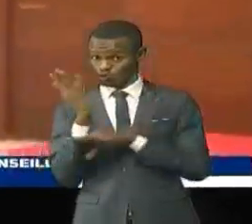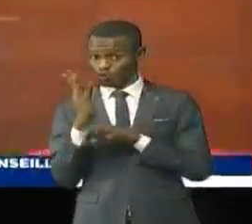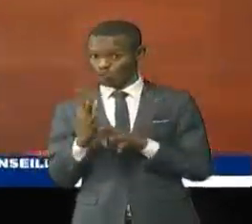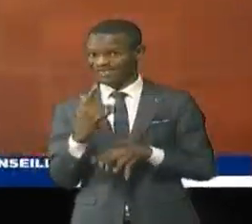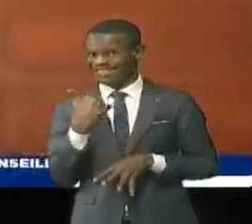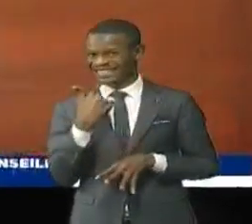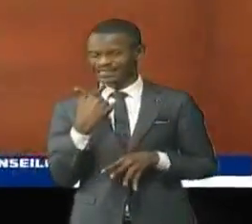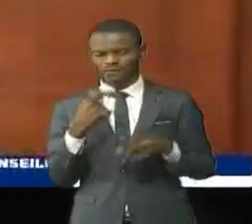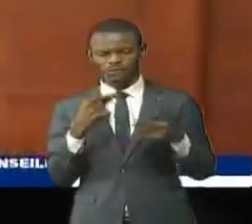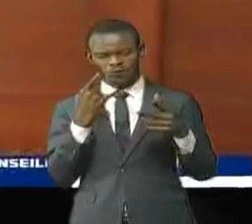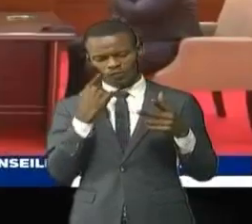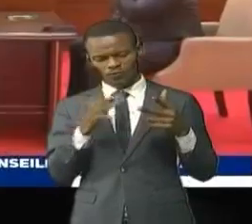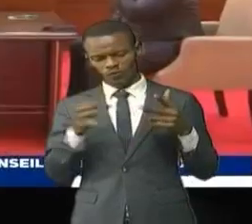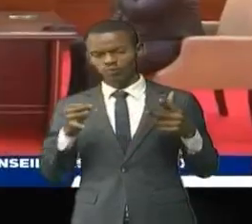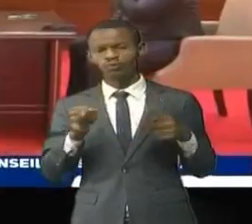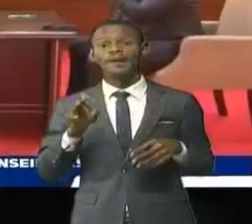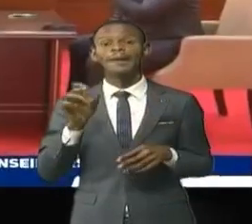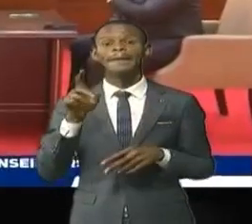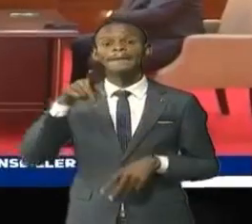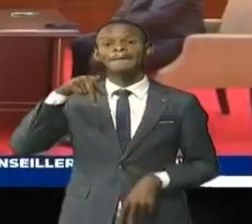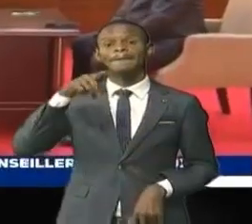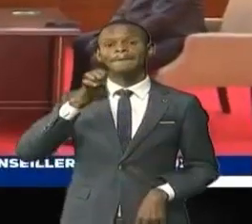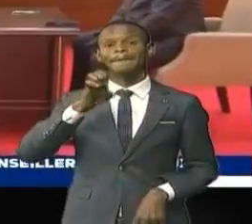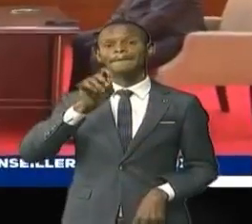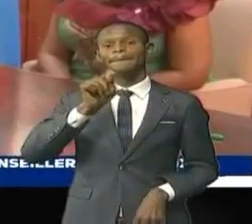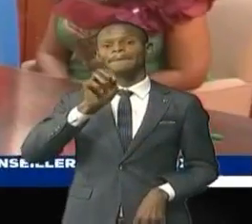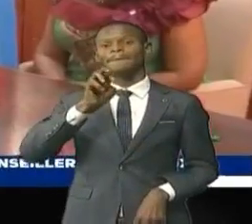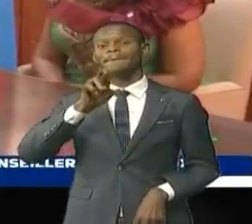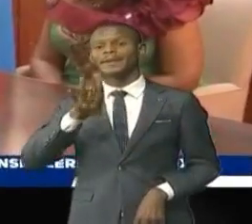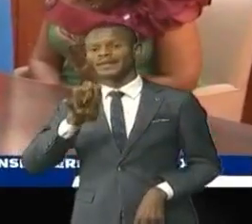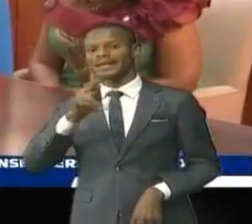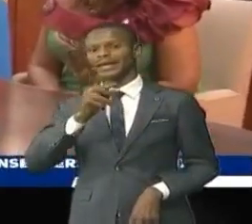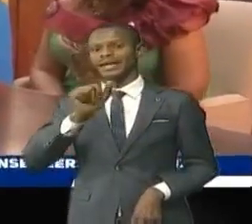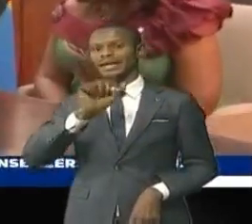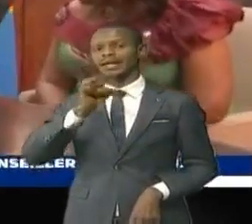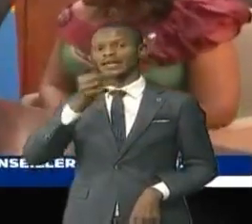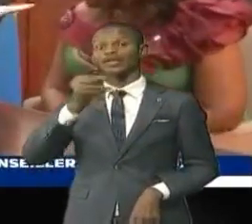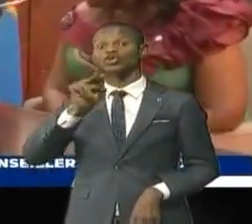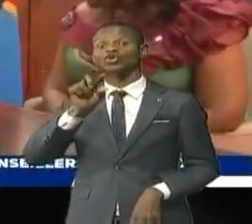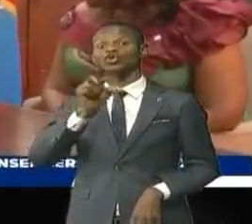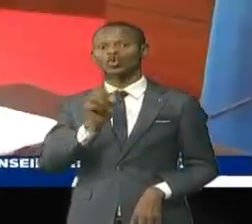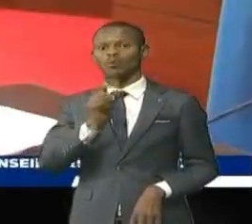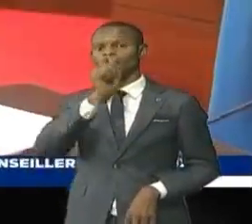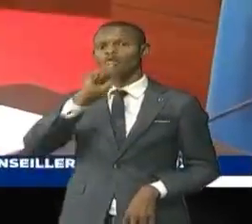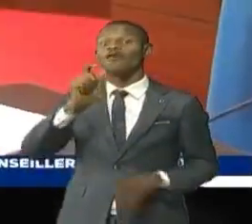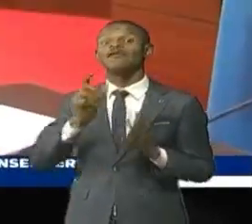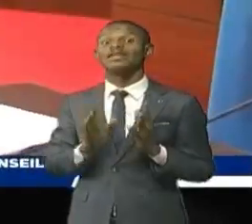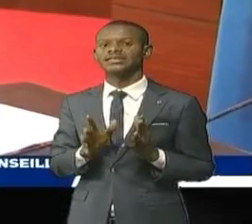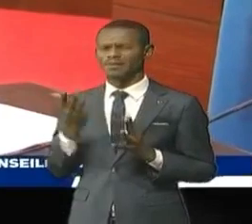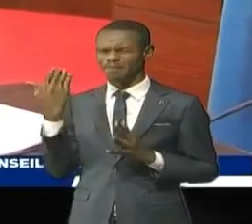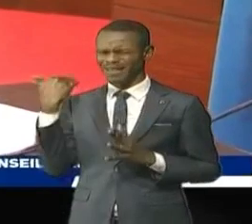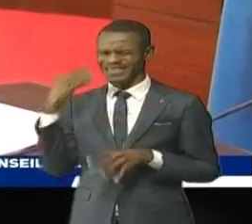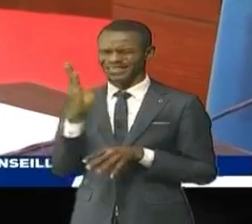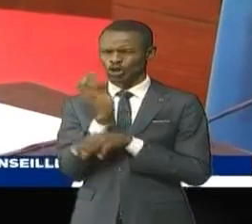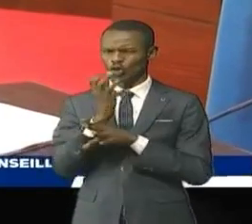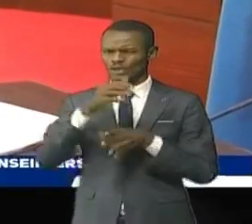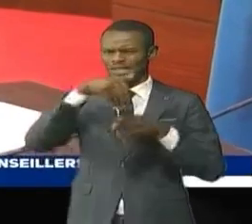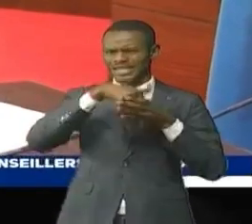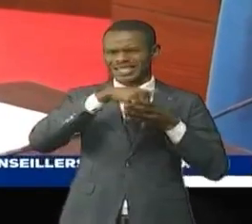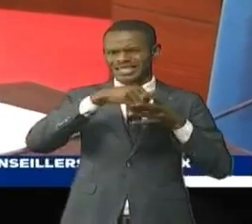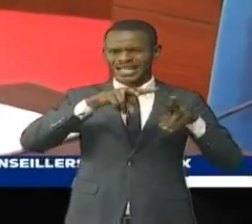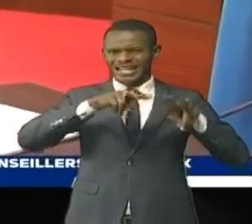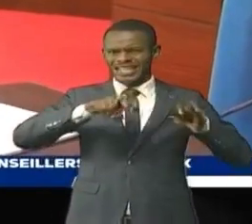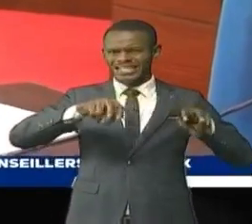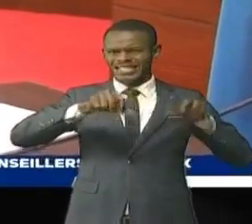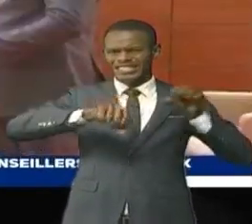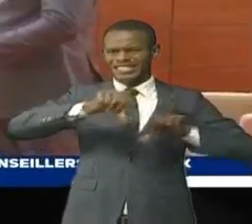Peter Kasongo Batoussé, un ancien conseiller au Collège éducation et recherche scientifique qui prend désormais la